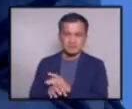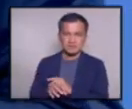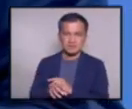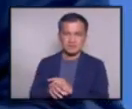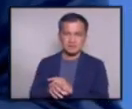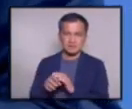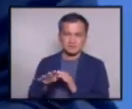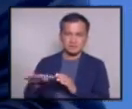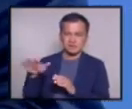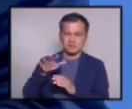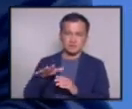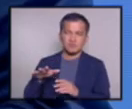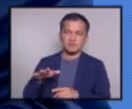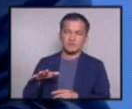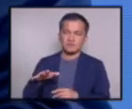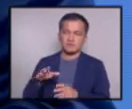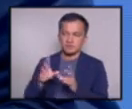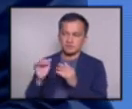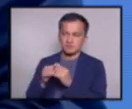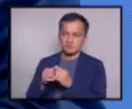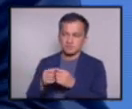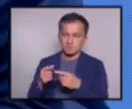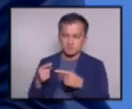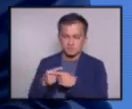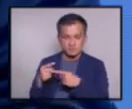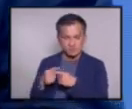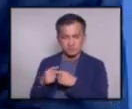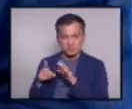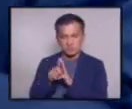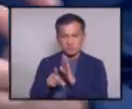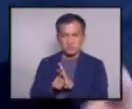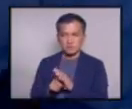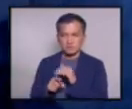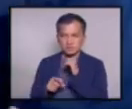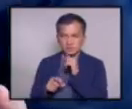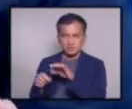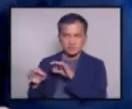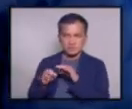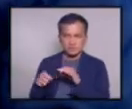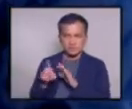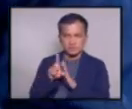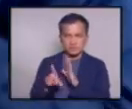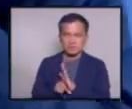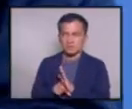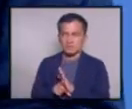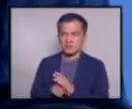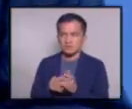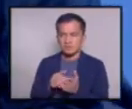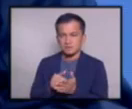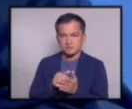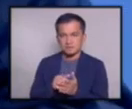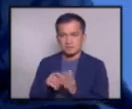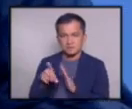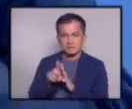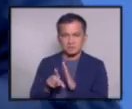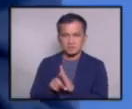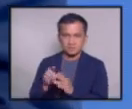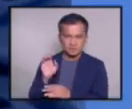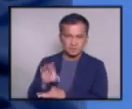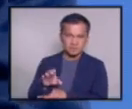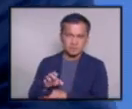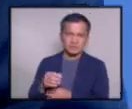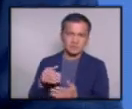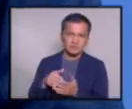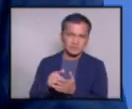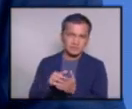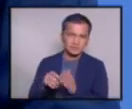at those at ang mga kumpanya na lumalabag sa batas dahil sa hindi natatakot sa batas eh. Mahina yung law enforcement at mahina rin yung